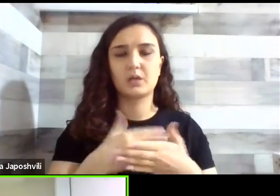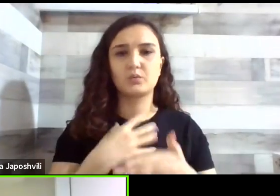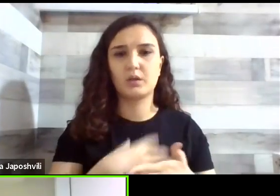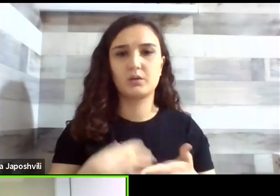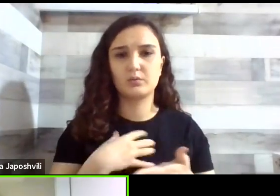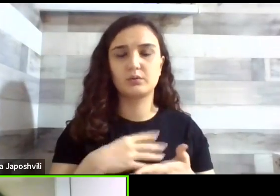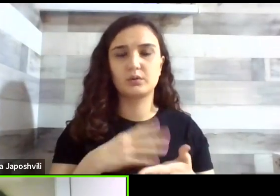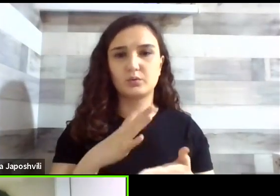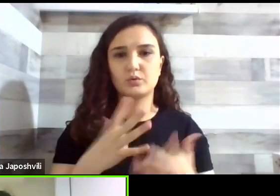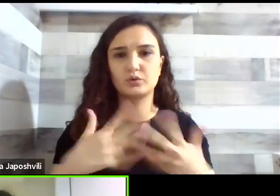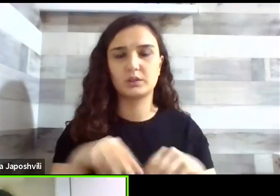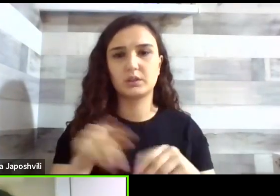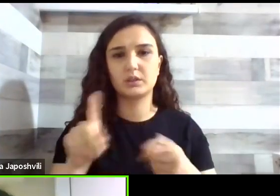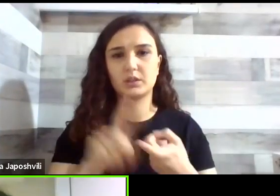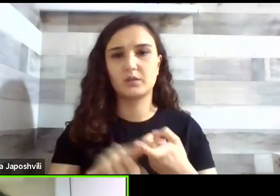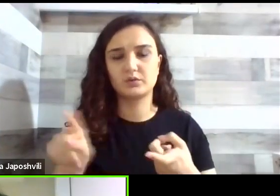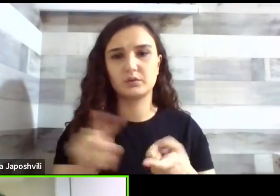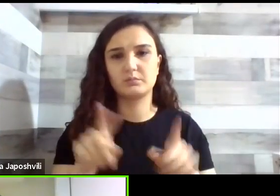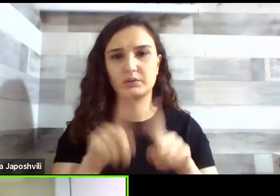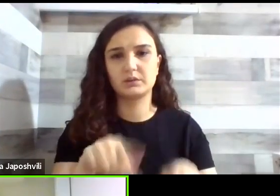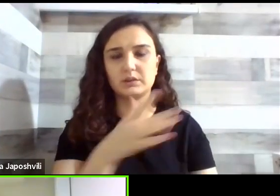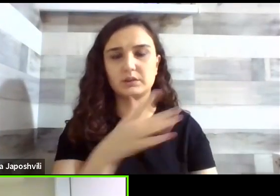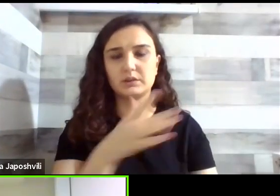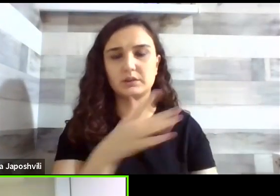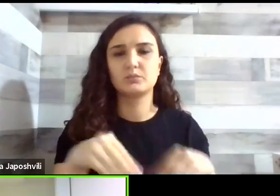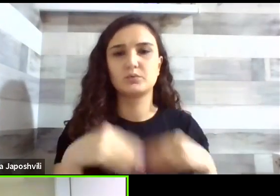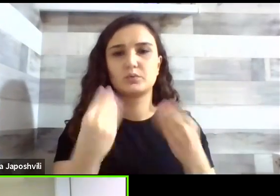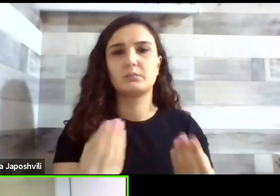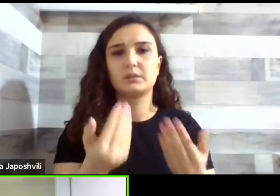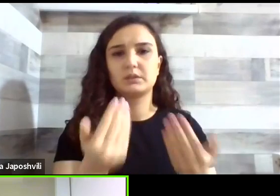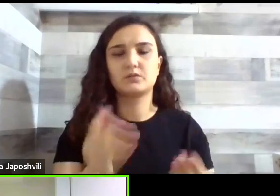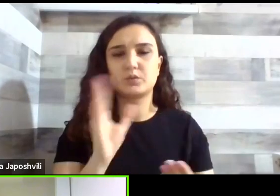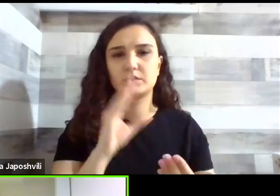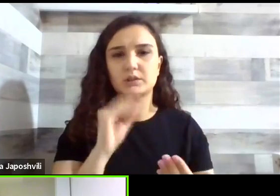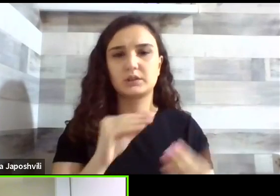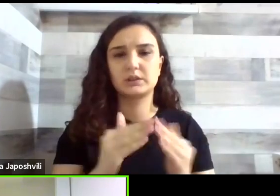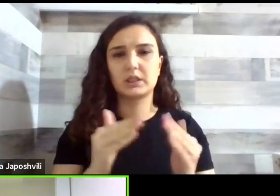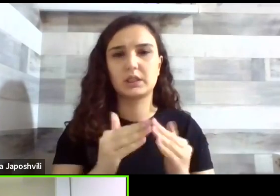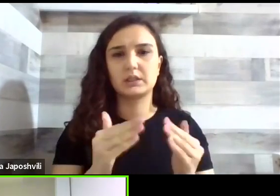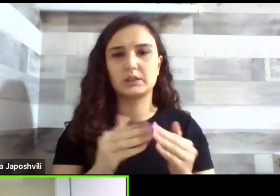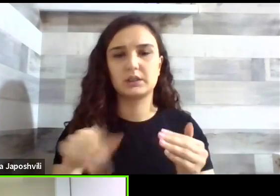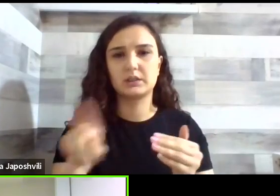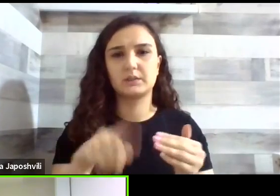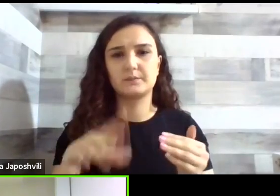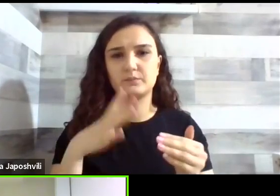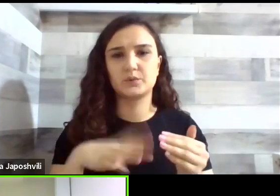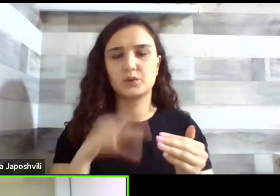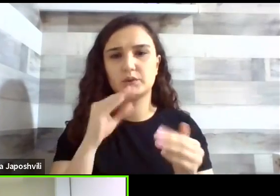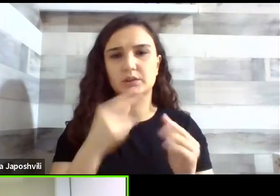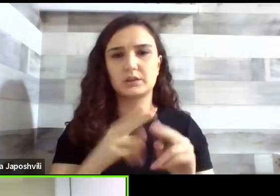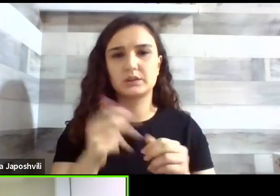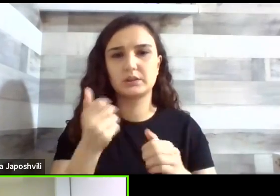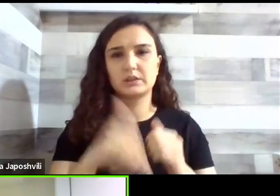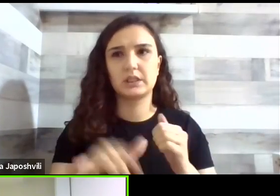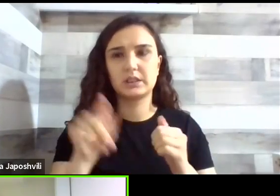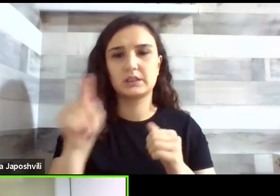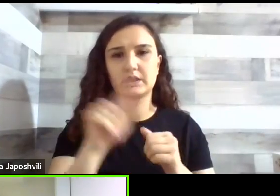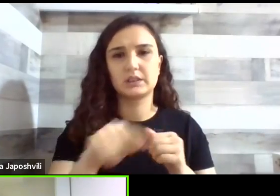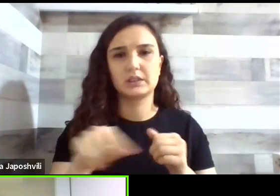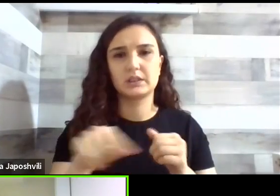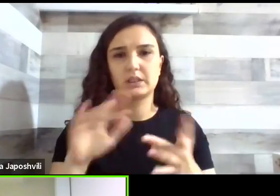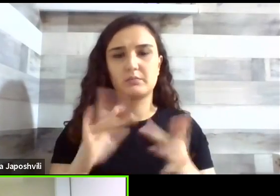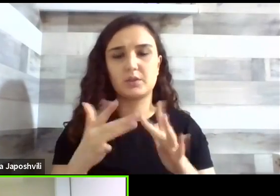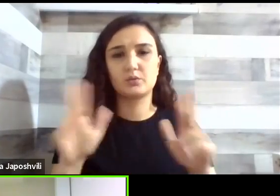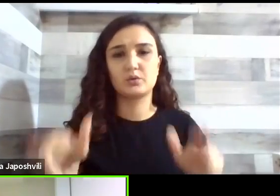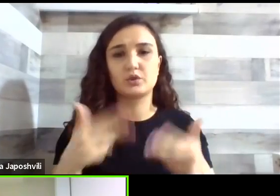ოჯახთან მიმართებითაც და სერვისის მიმწოდებლისთვის, როდესაც თქვა სახლიდან უწევს. ეხლა როდესაც ეს ცენტრიდან ხდება, თუნდაც ჰიბრიდული